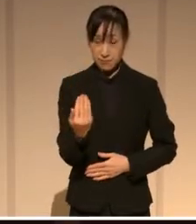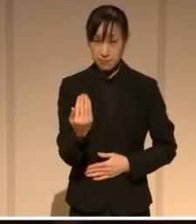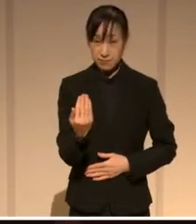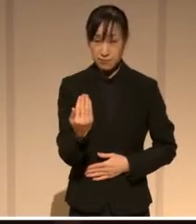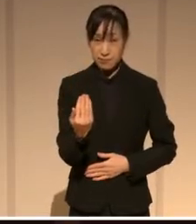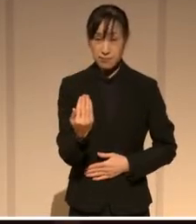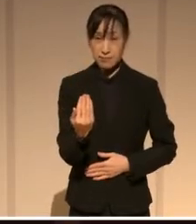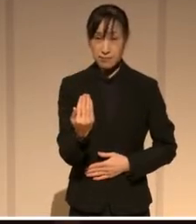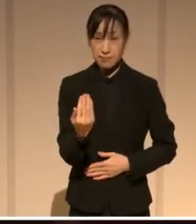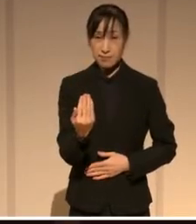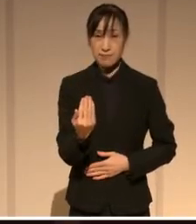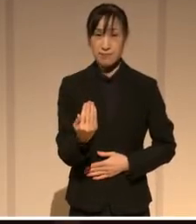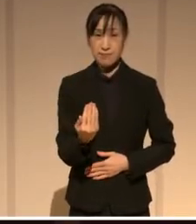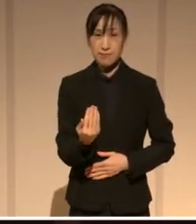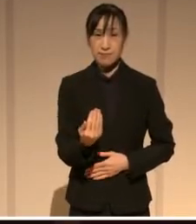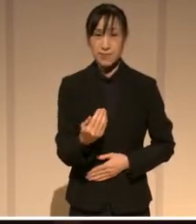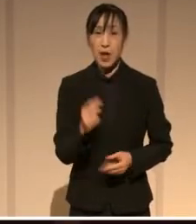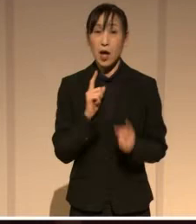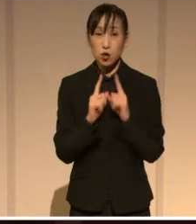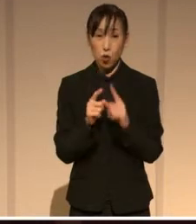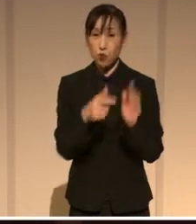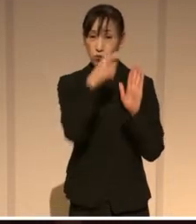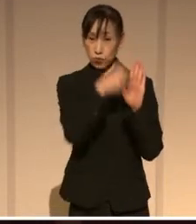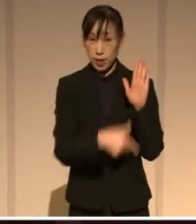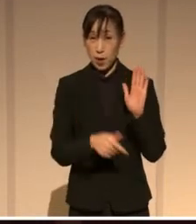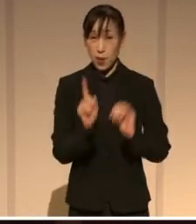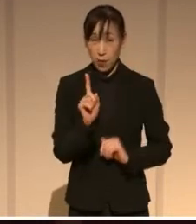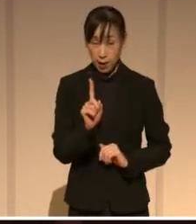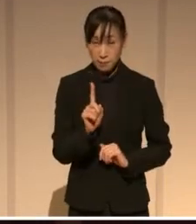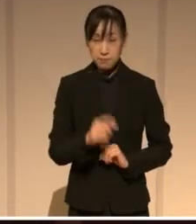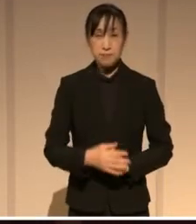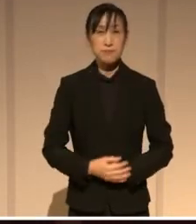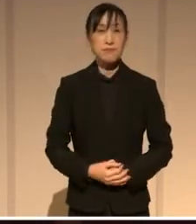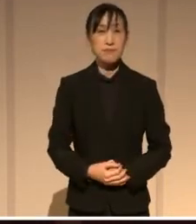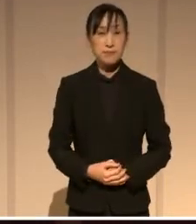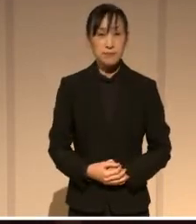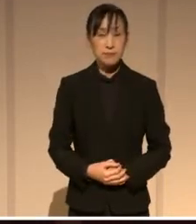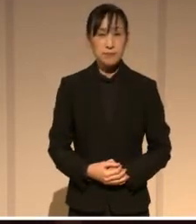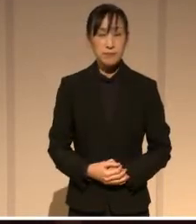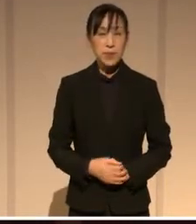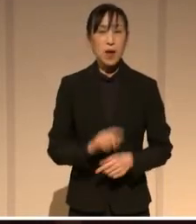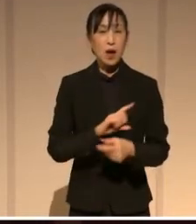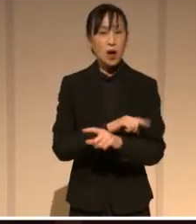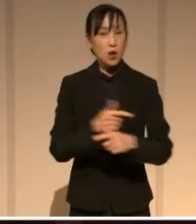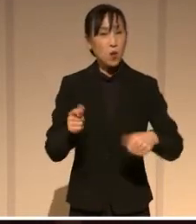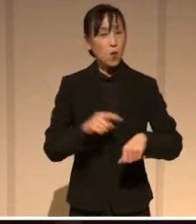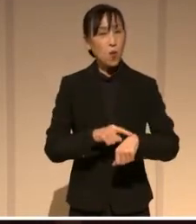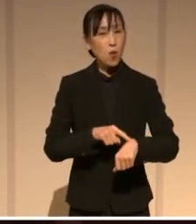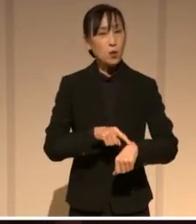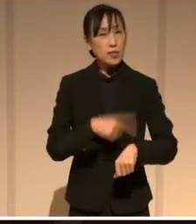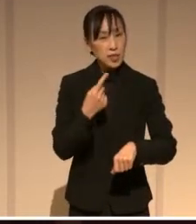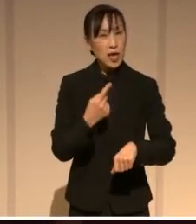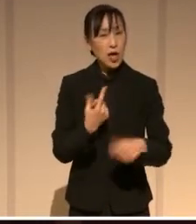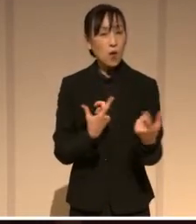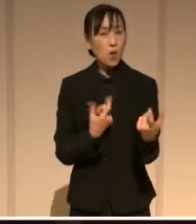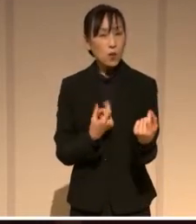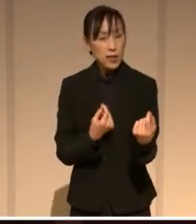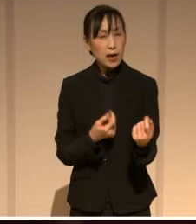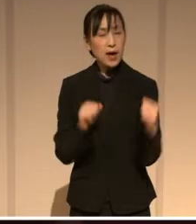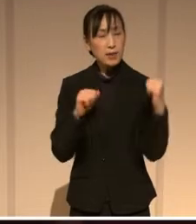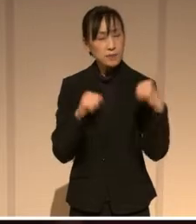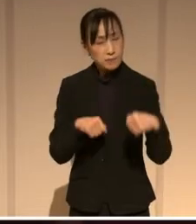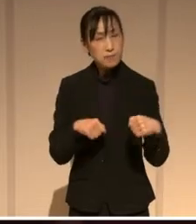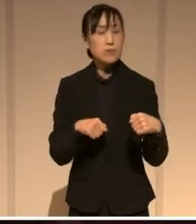最後のトークテーマとなりますこちらです多様性を認め合う社会へのムーブ